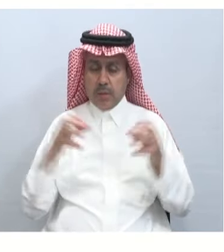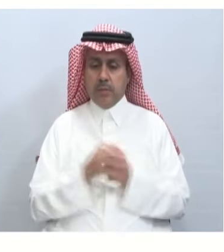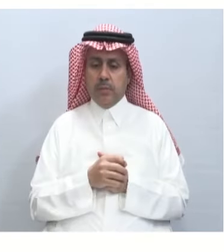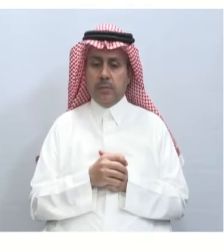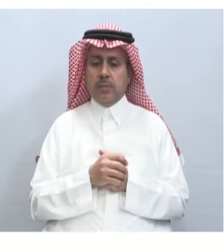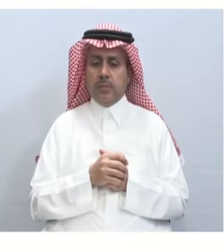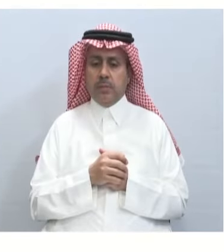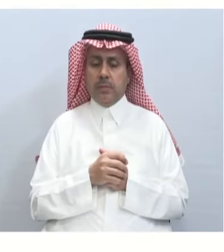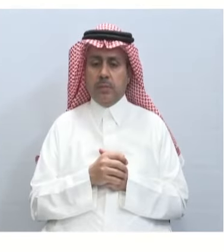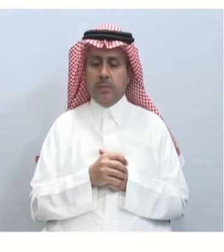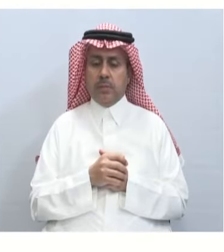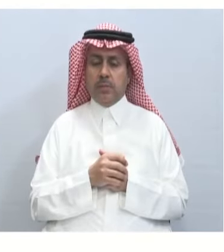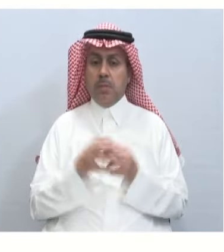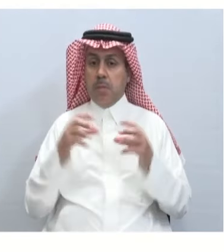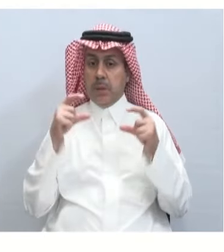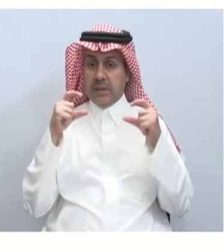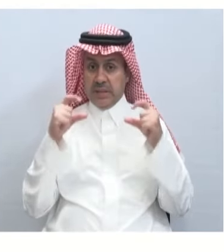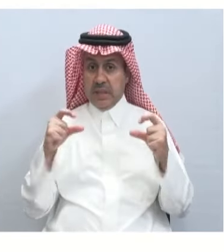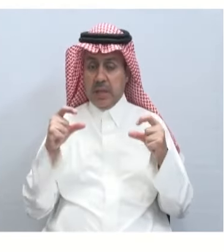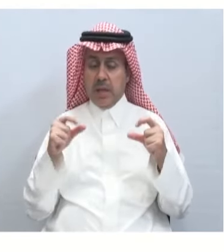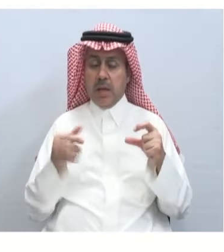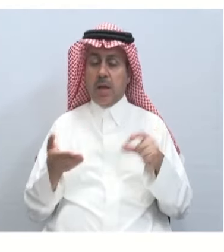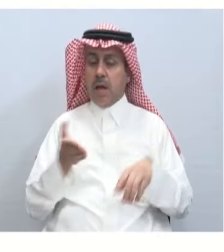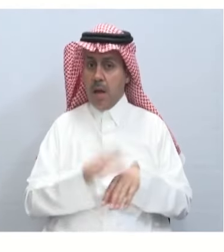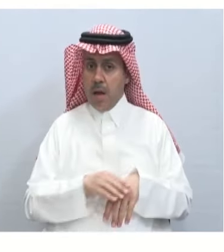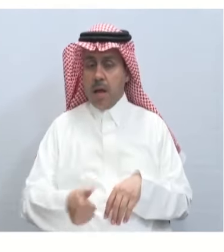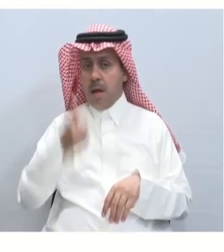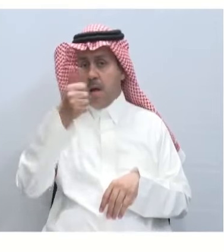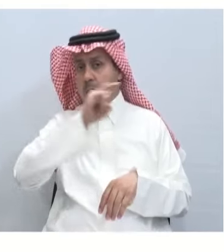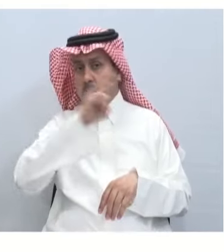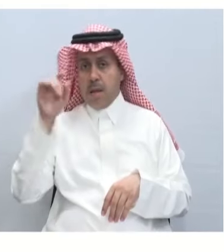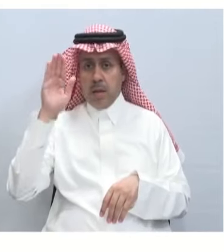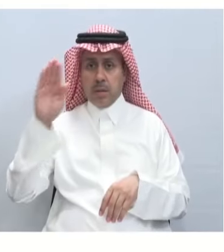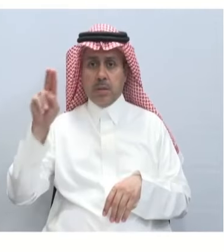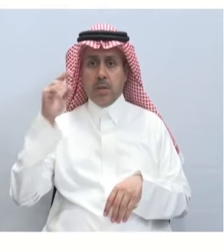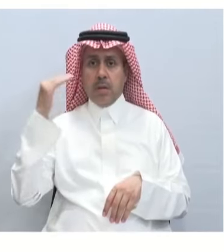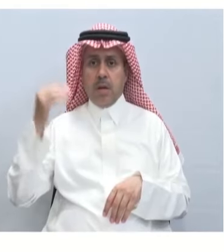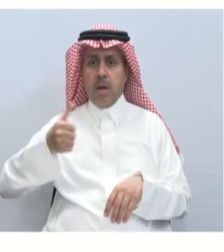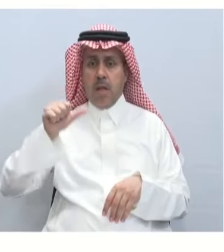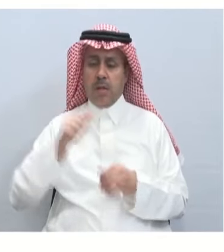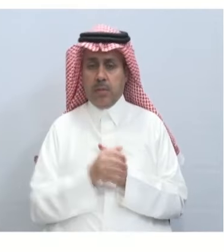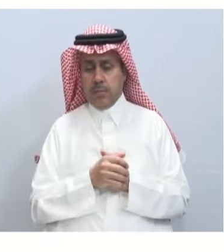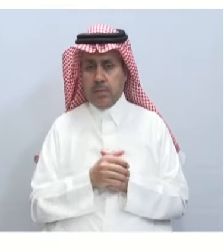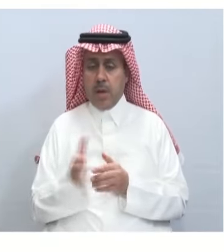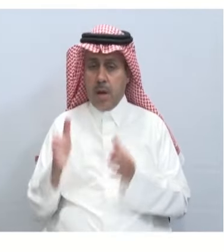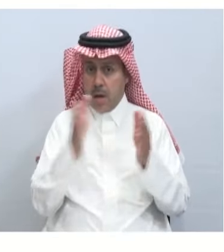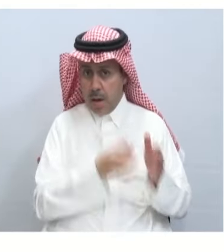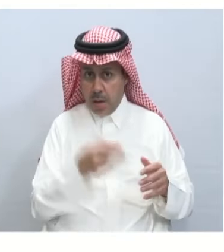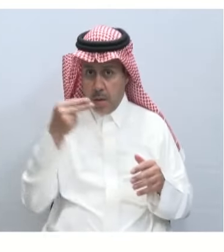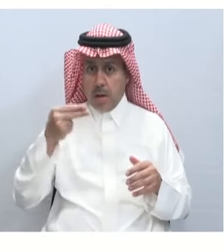طيب ما الدليل على الاستحاضه عن عائشه رضي الله